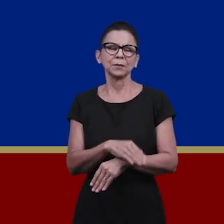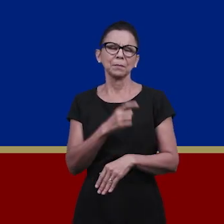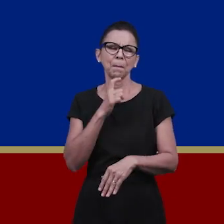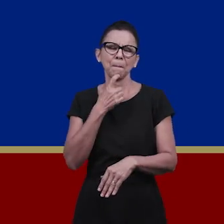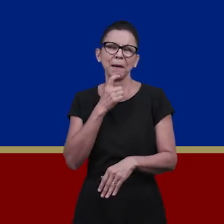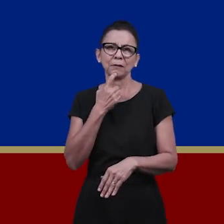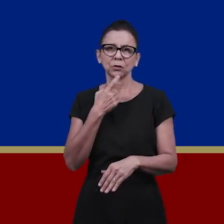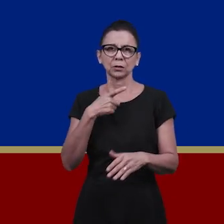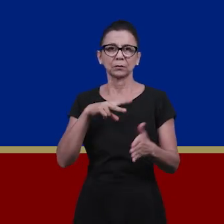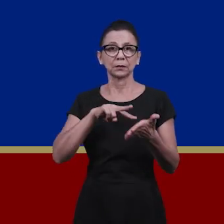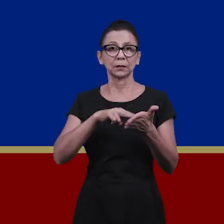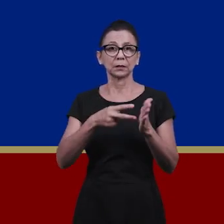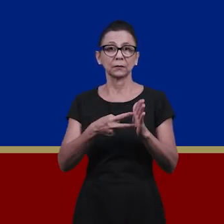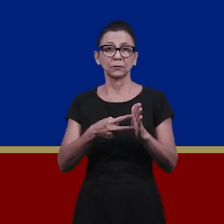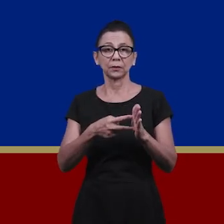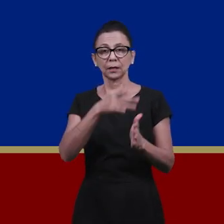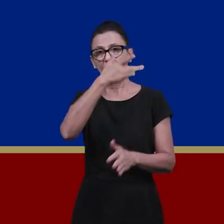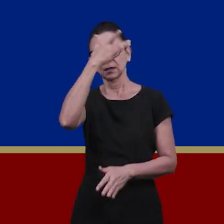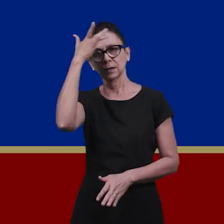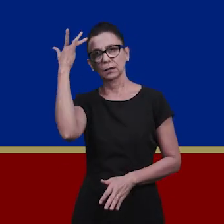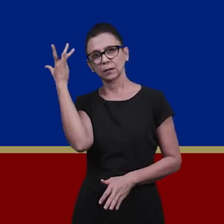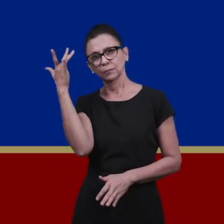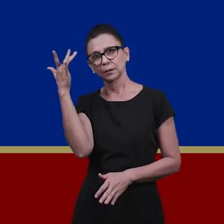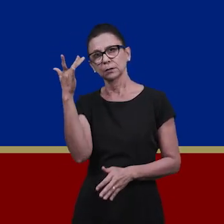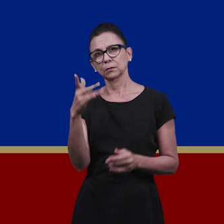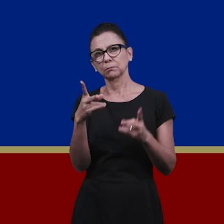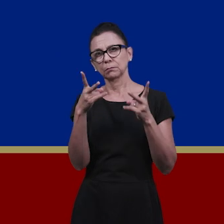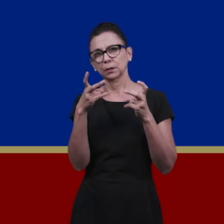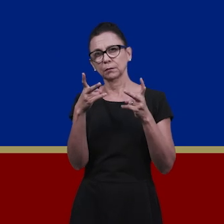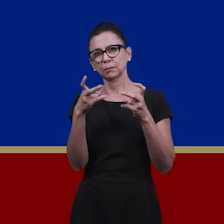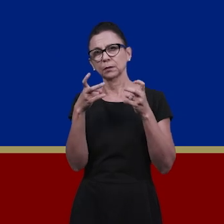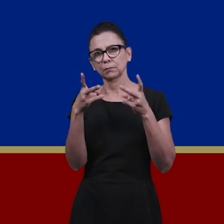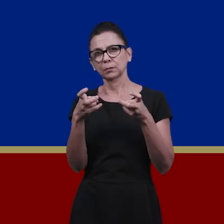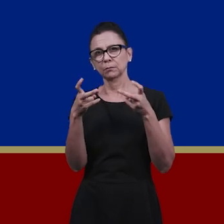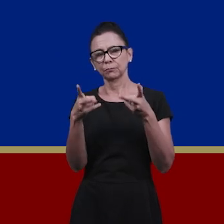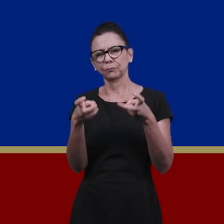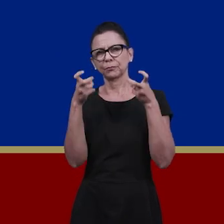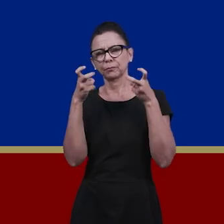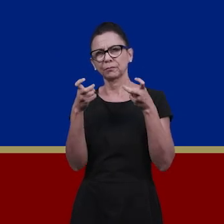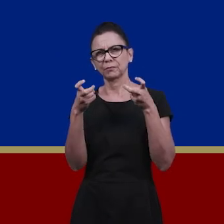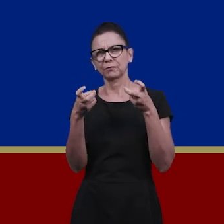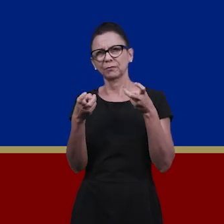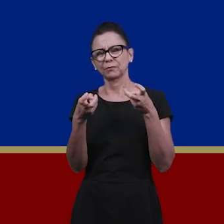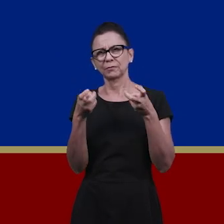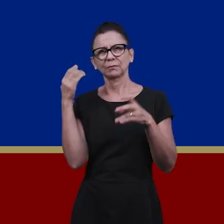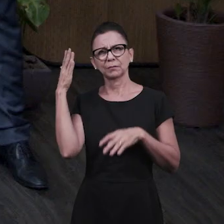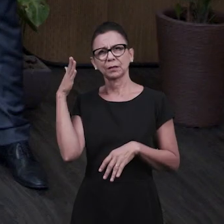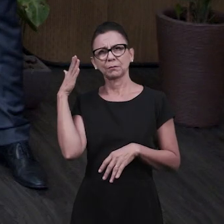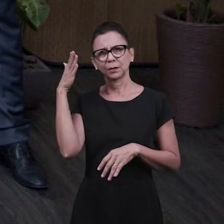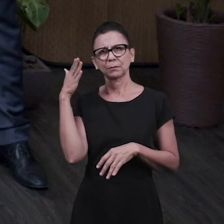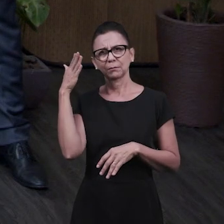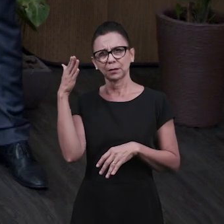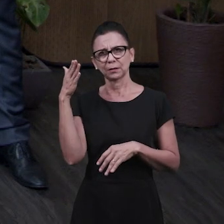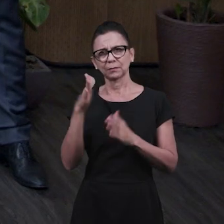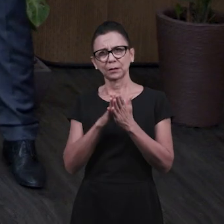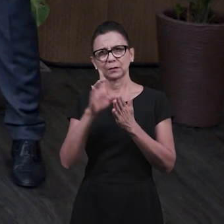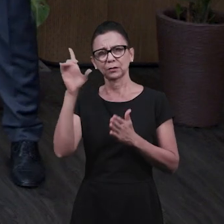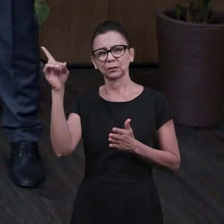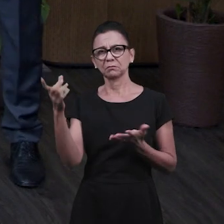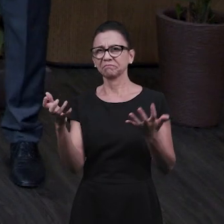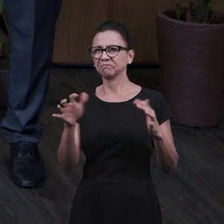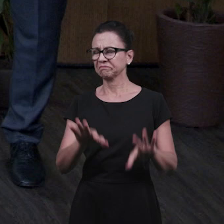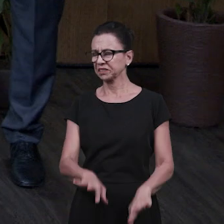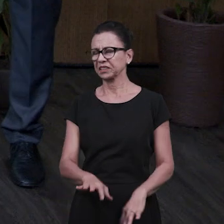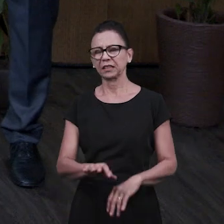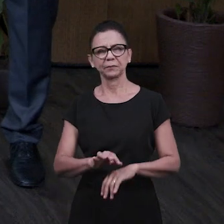l'homme qui entend la parole, mais ne l'accepte pas. Dans ces